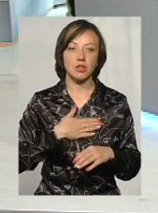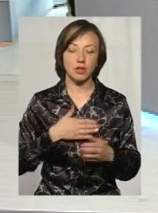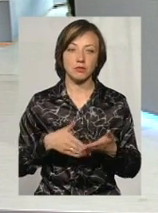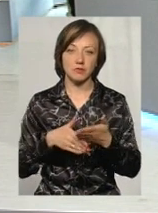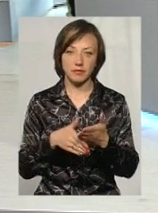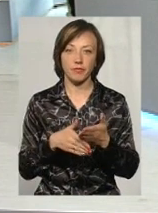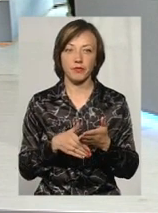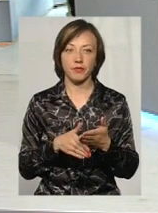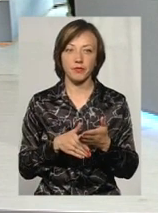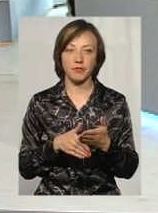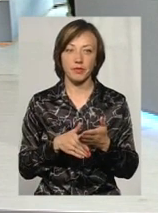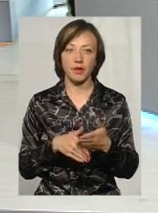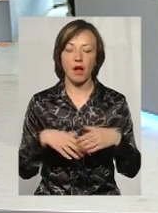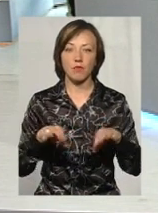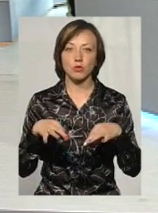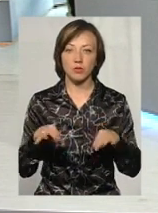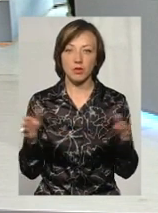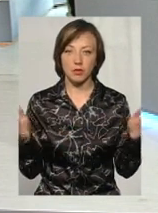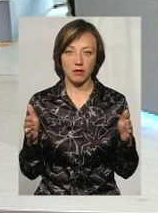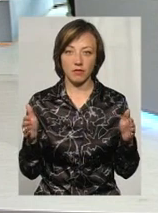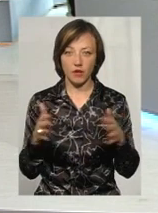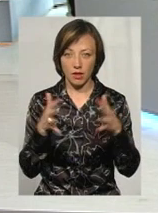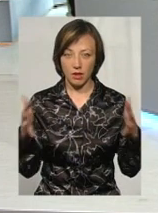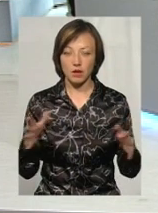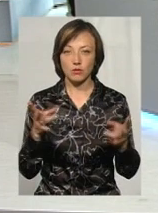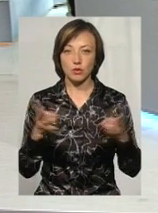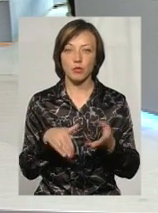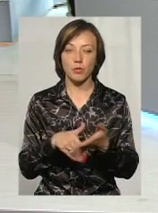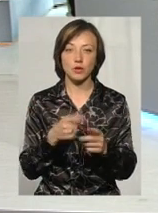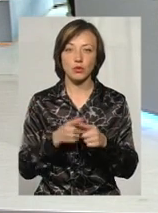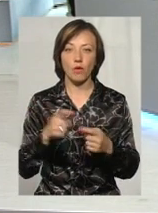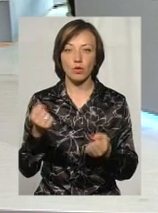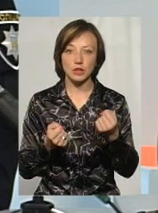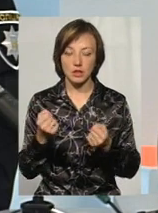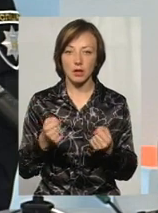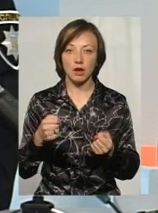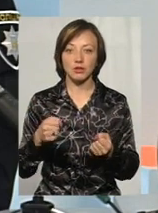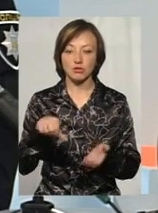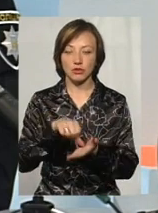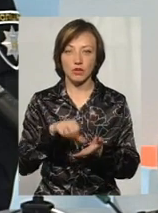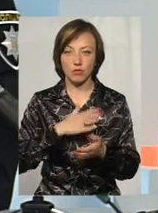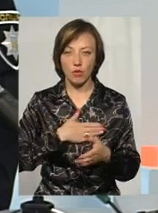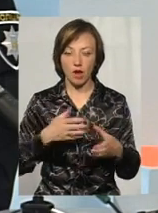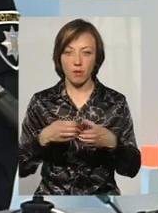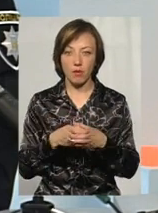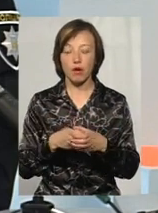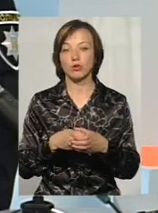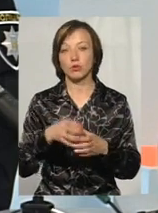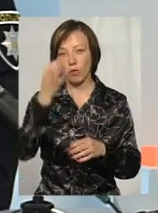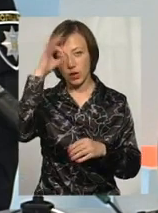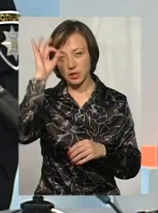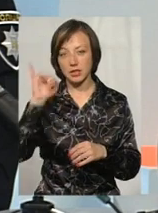також зв'язалися. Ну, оскільки автомобіль був немаленький, нам знадобилась не тільки допомога цього водія і членів там мого екіпажу, а